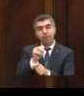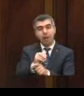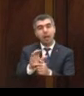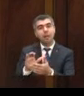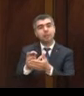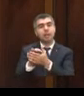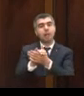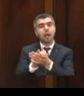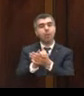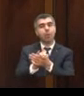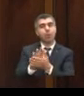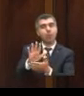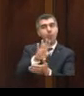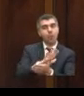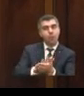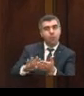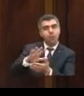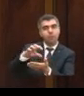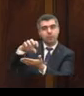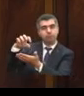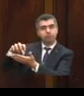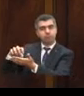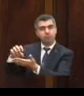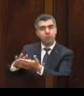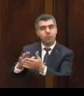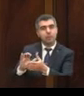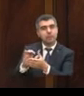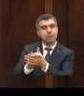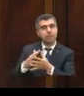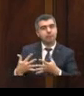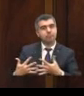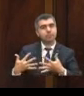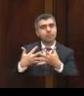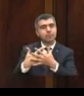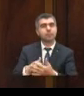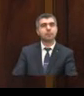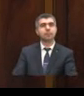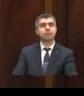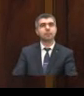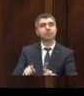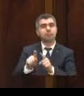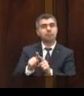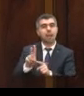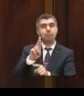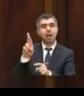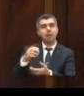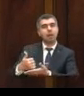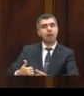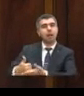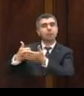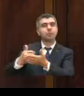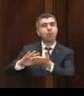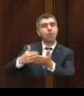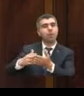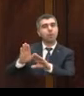مع الدول والشعوب الشقيقة والصديقة لبلادنا، من خلال تنفيذ المبادرة التضامنية التي